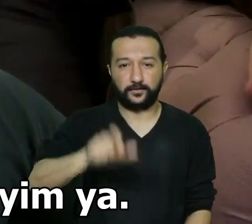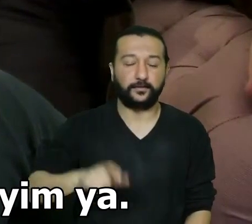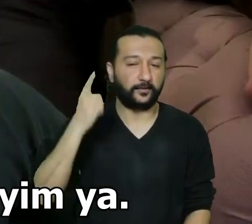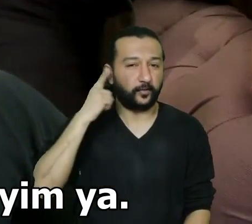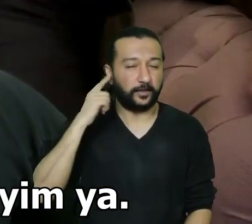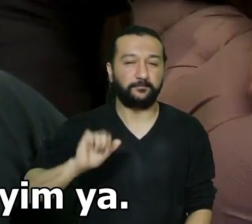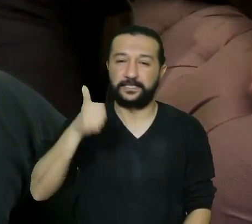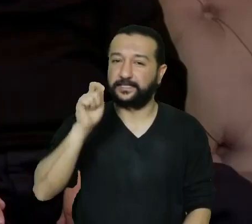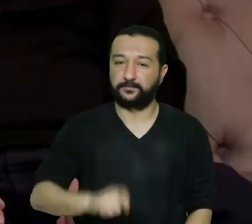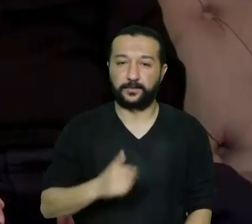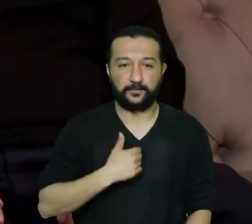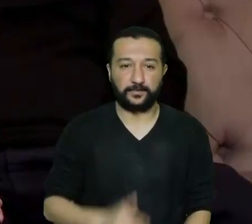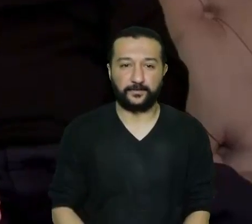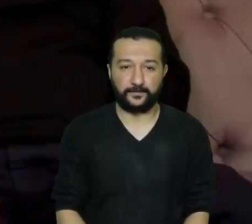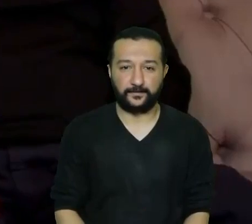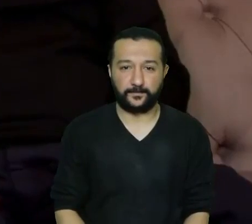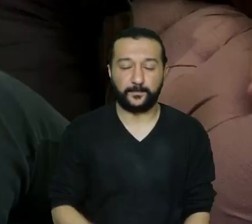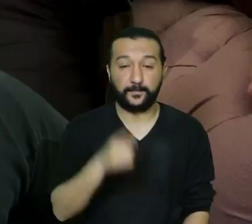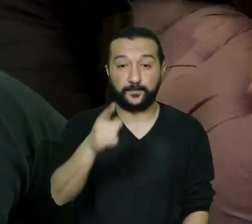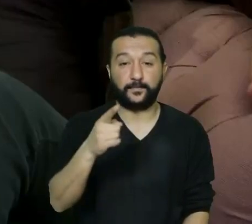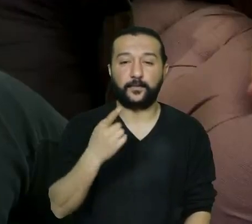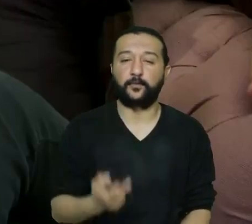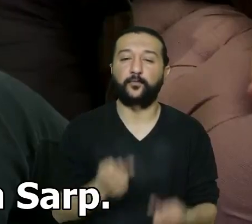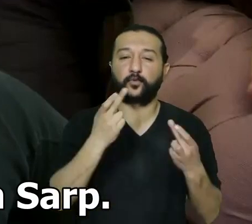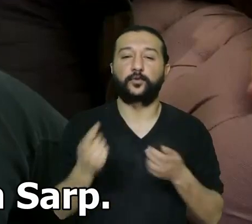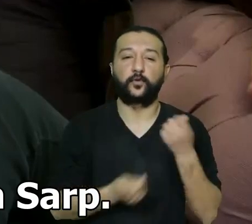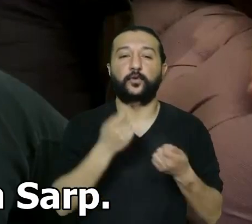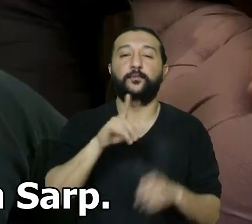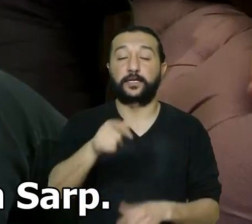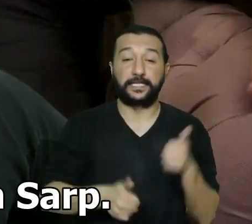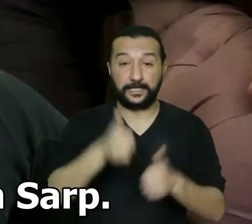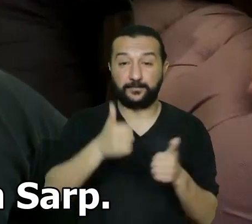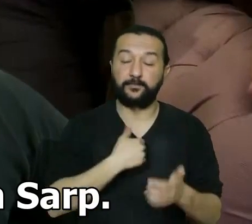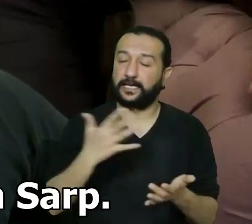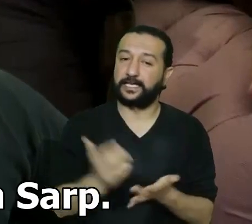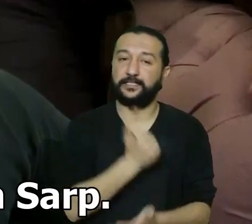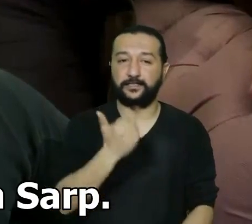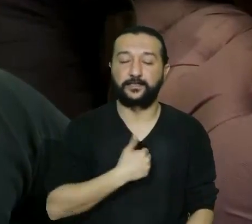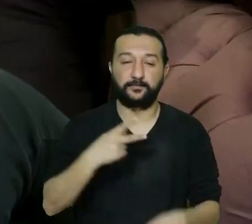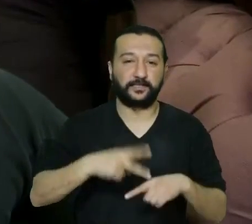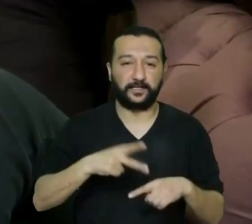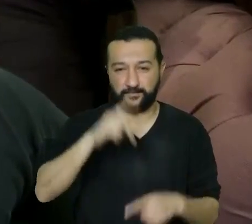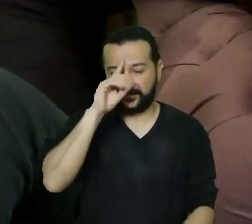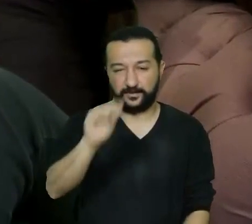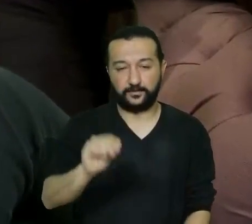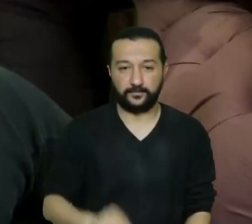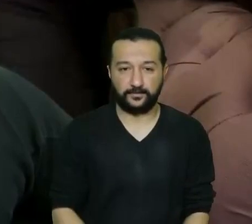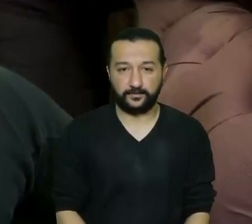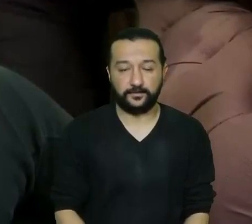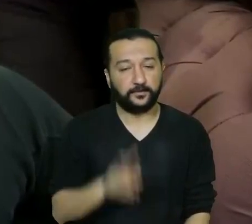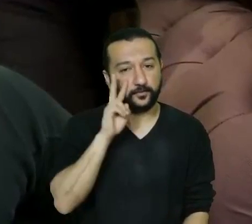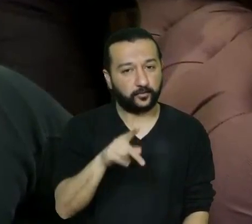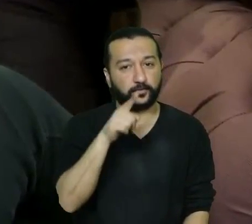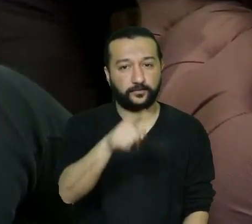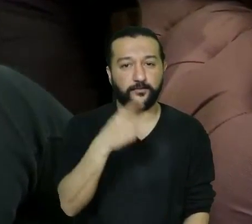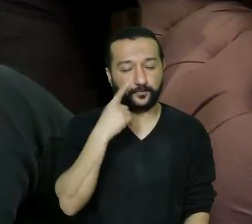kulaklarının pasını sileyim ya. Başına zahmet etme. Bu yarışmayı ben kazanacağım Zarp.